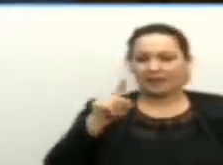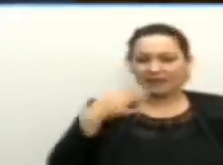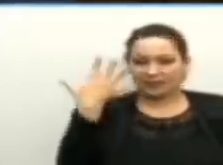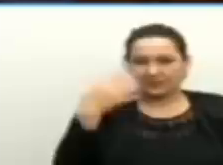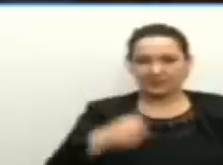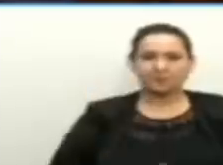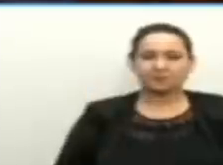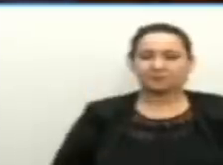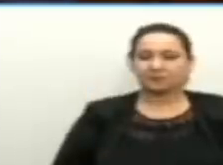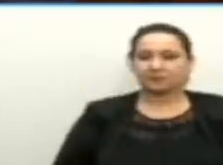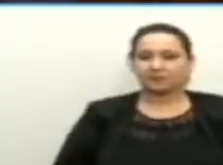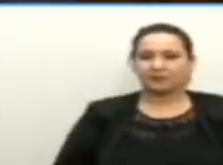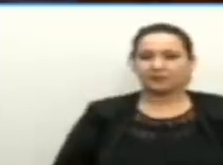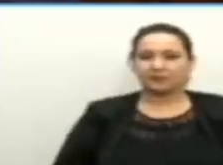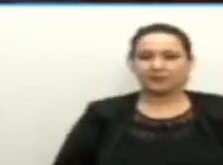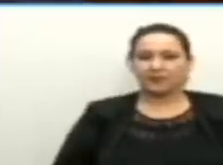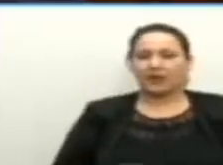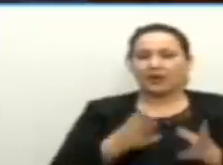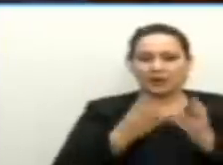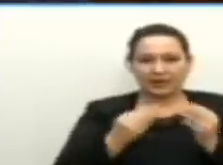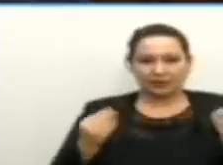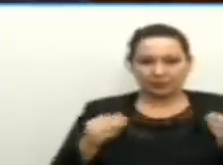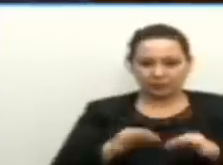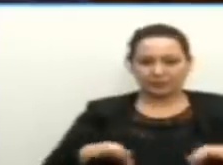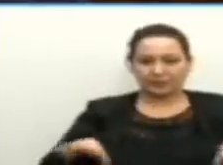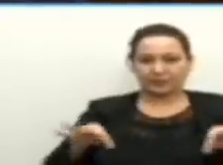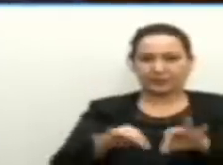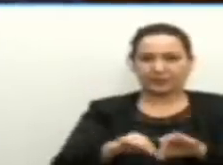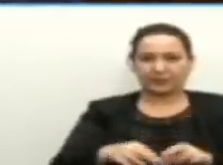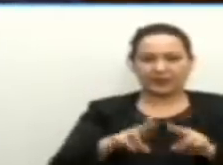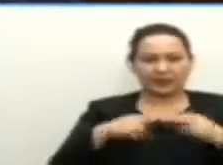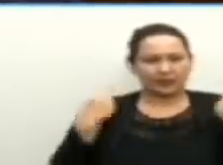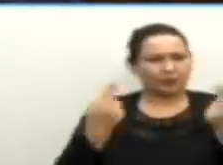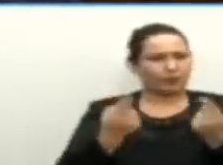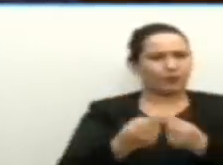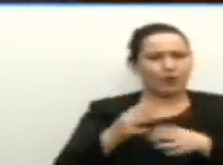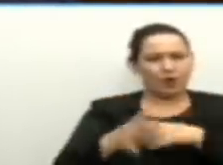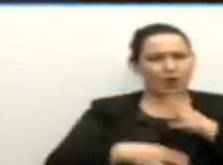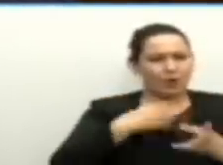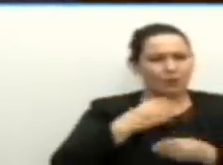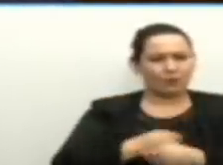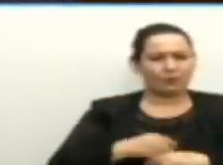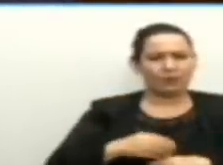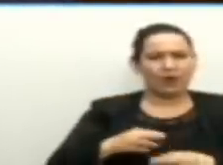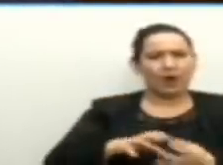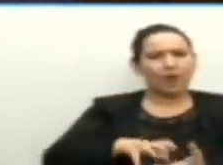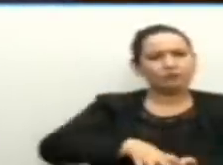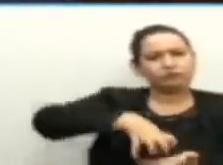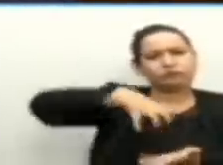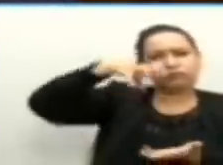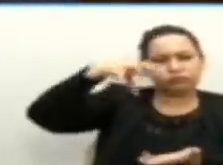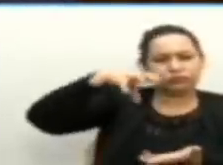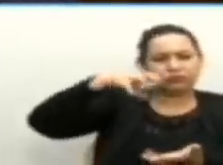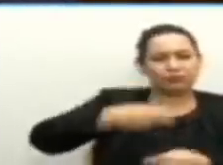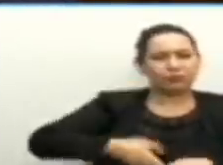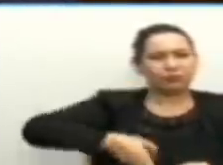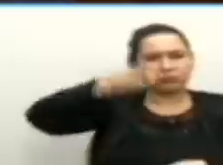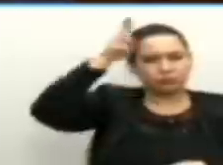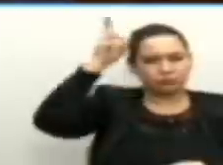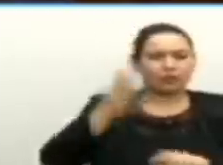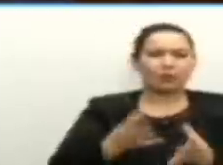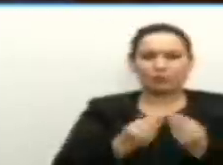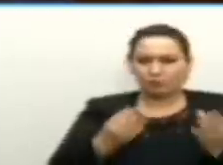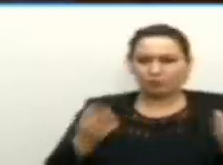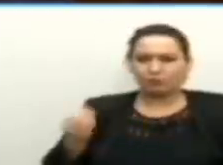أيضا أن العديد من دول العالم سجلت معدلات تضخم مرتفعة جدا، وهي